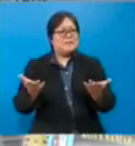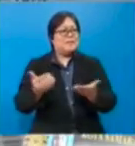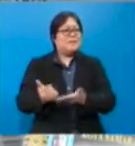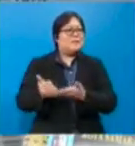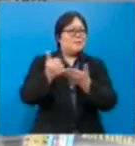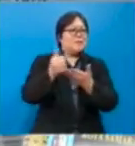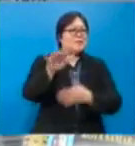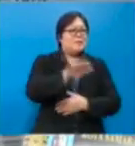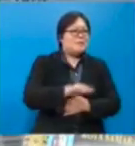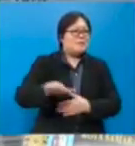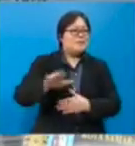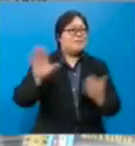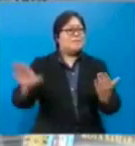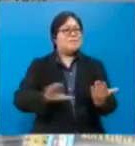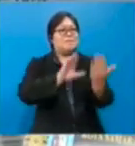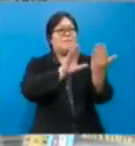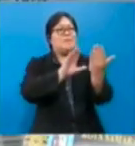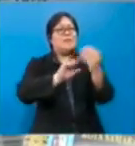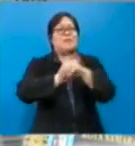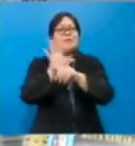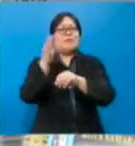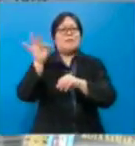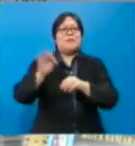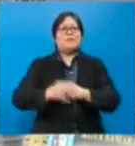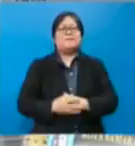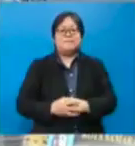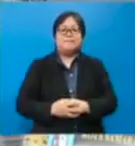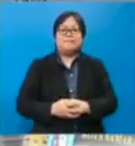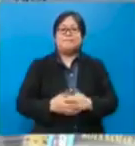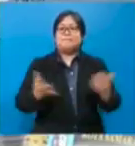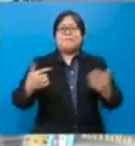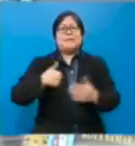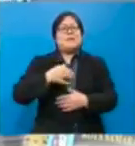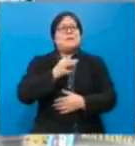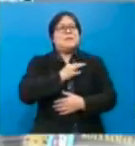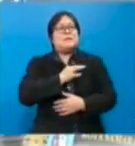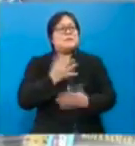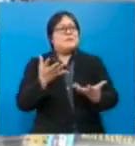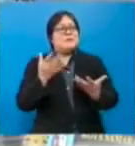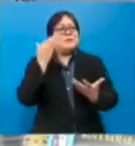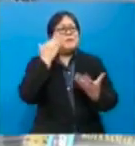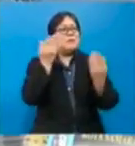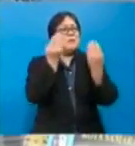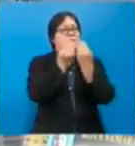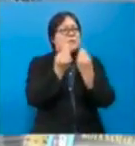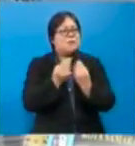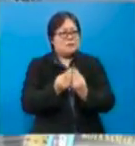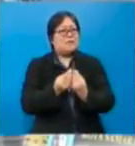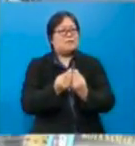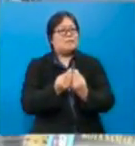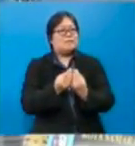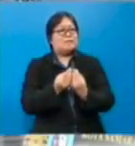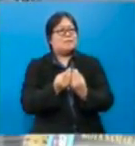membantu mereka dalam menghadapi COVID-19 ini. Saya ingin tahu berapakah bilangan daripada apa yang telah